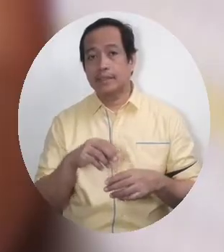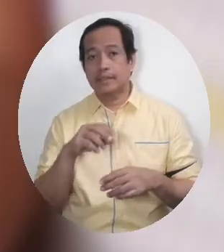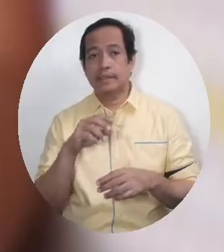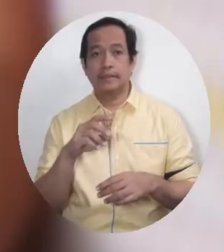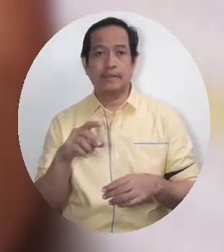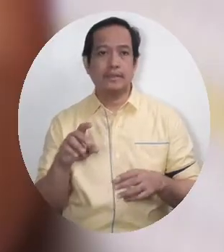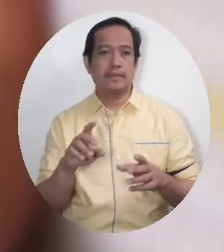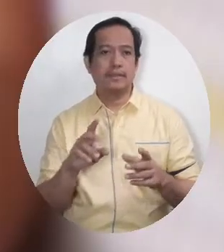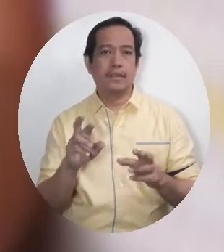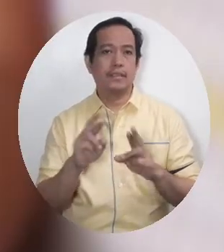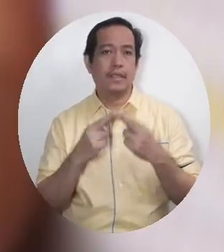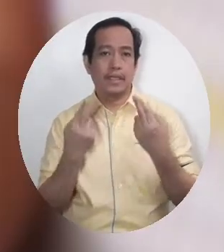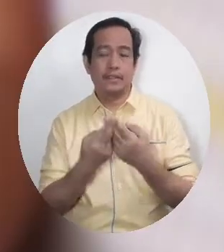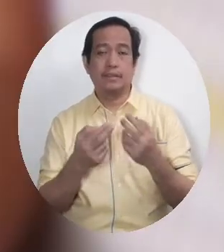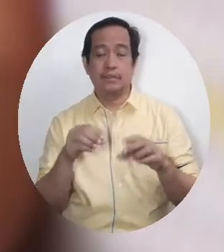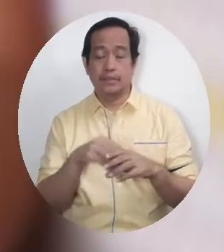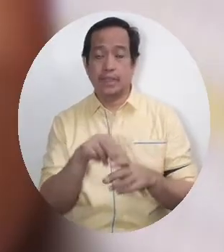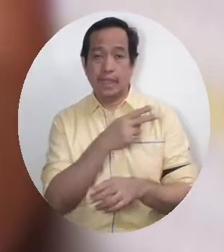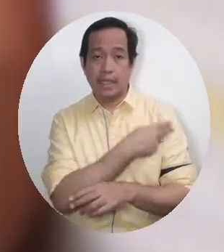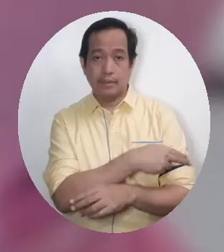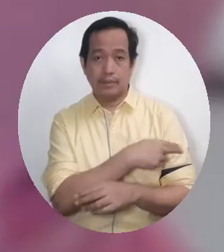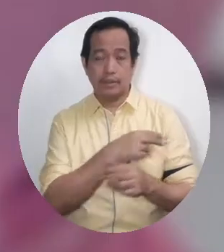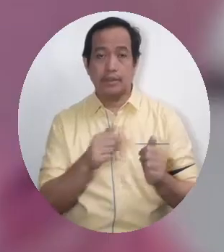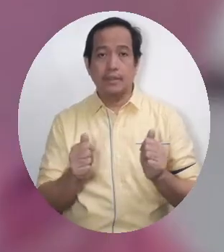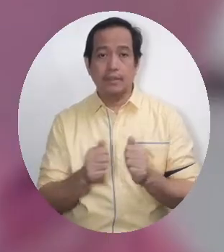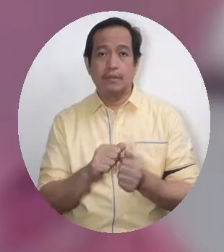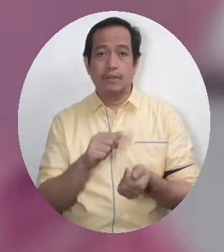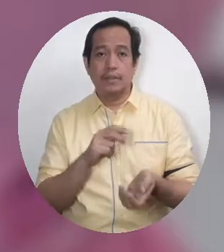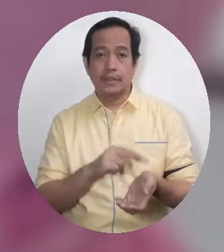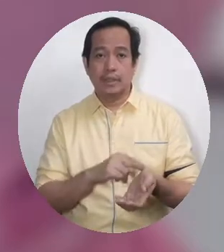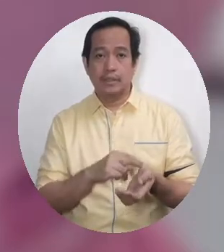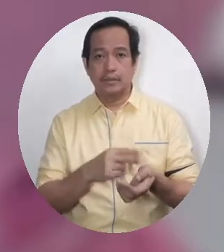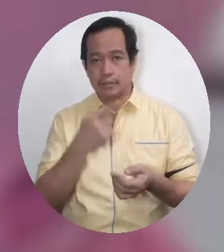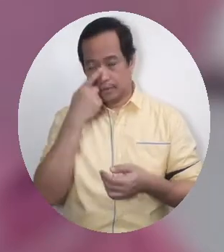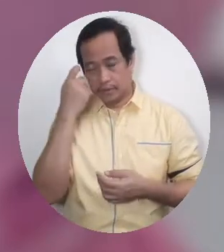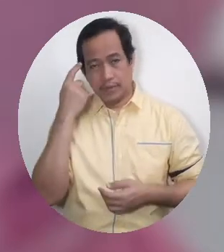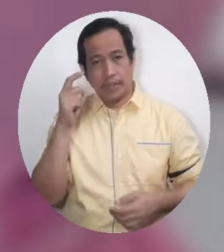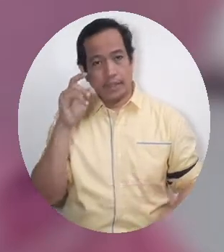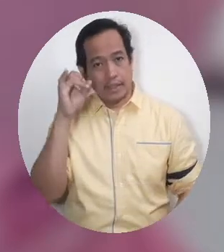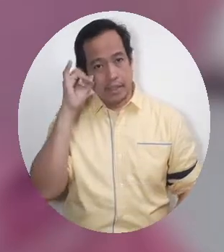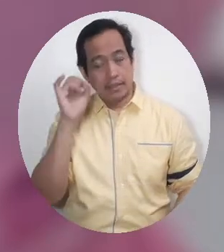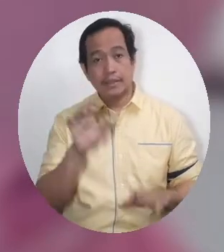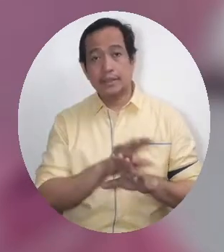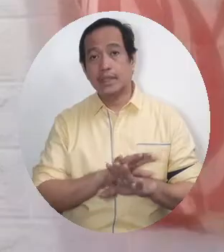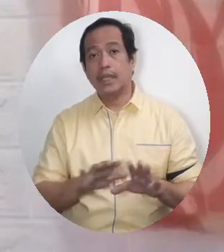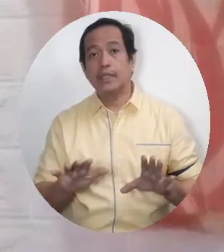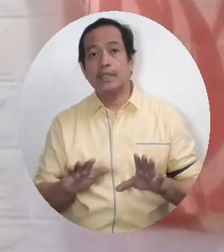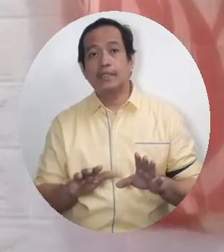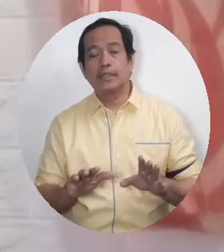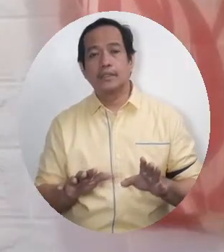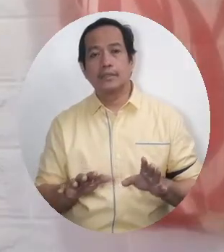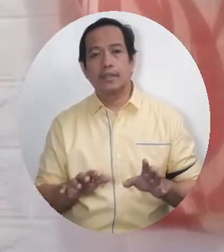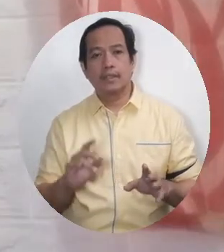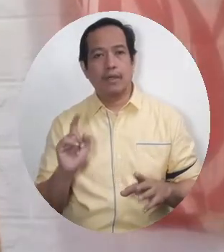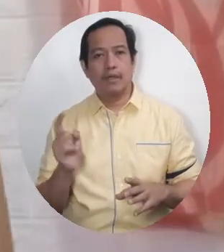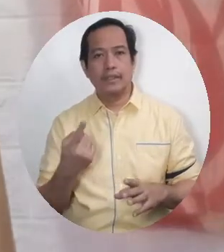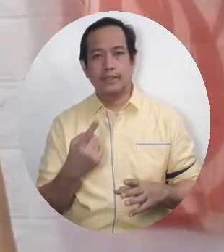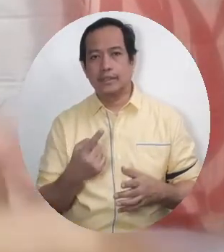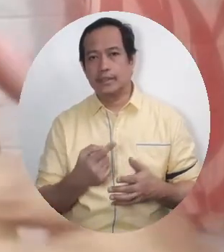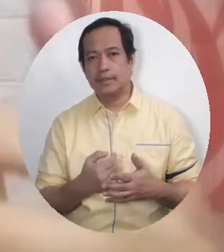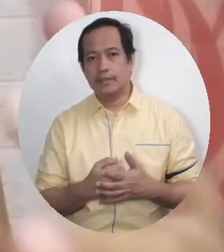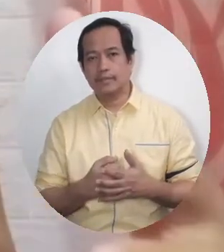dun sa aming samahan sa ospital. Ang trato ko kasi kay Ion, hindi basta-basta lang